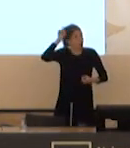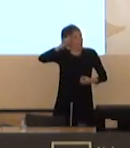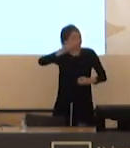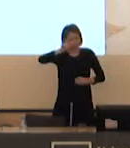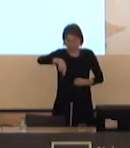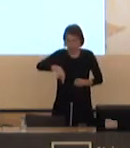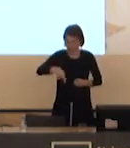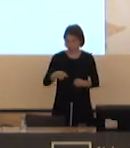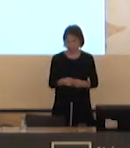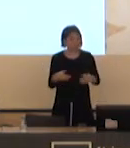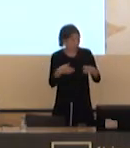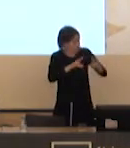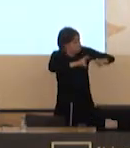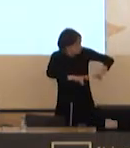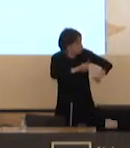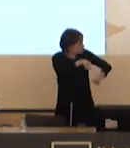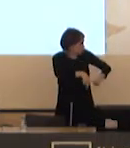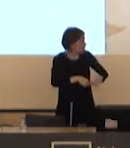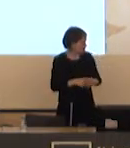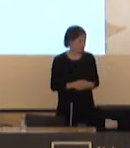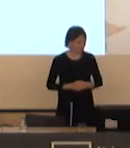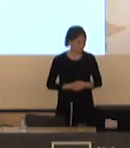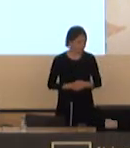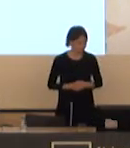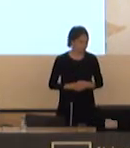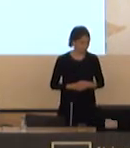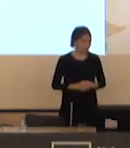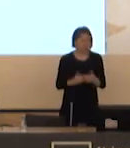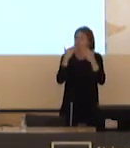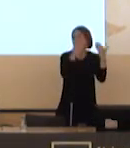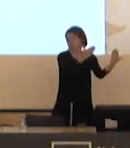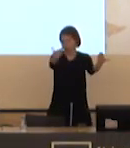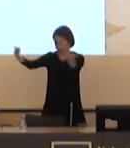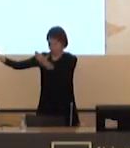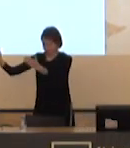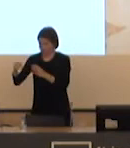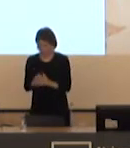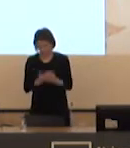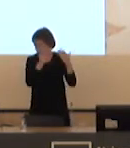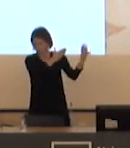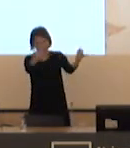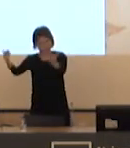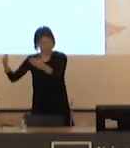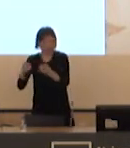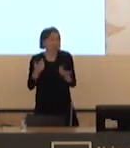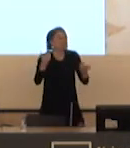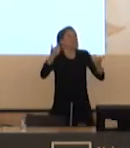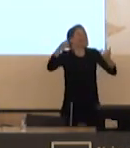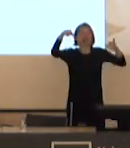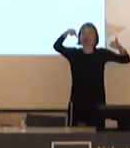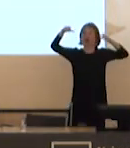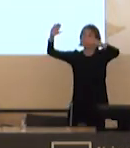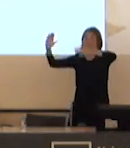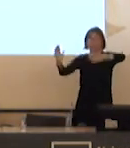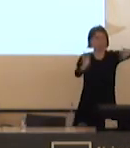d'enriquiment, també com a professora i també com a investigadora, i per això que volia donar les gràcies a